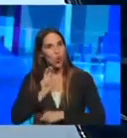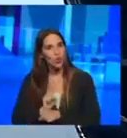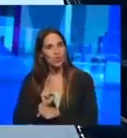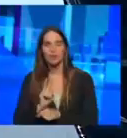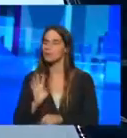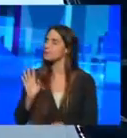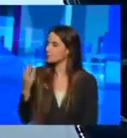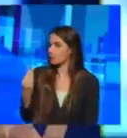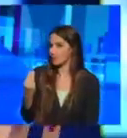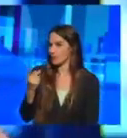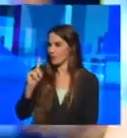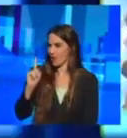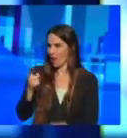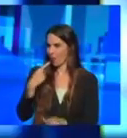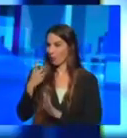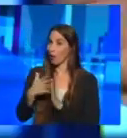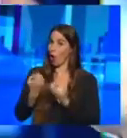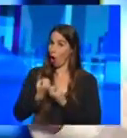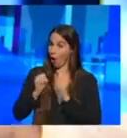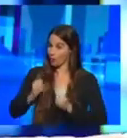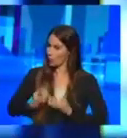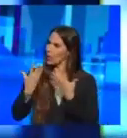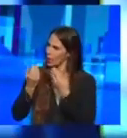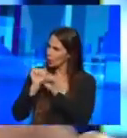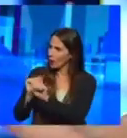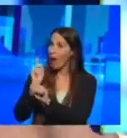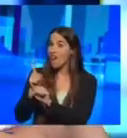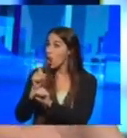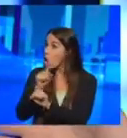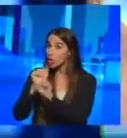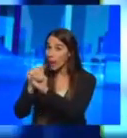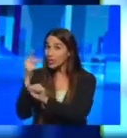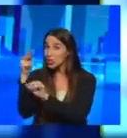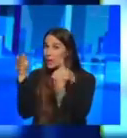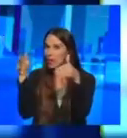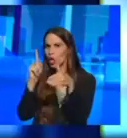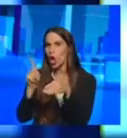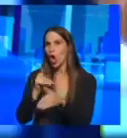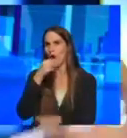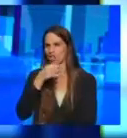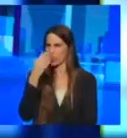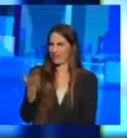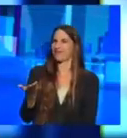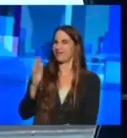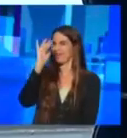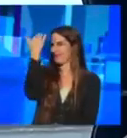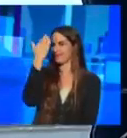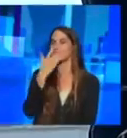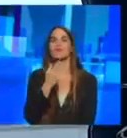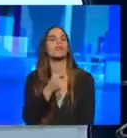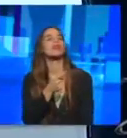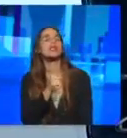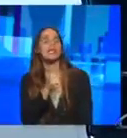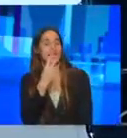בוא נדאג לחופש הביטוי, אבל אם את לא תומכת בשתי מדינות שני עמים, אז את לא יכולה להרצות אצלנו, זה בלתי נתפס. כי חופש הביטוי הוא נורא נורא